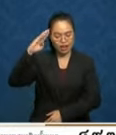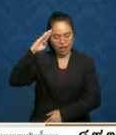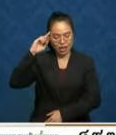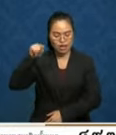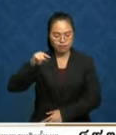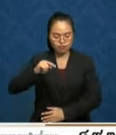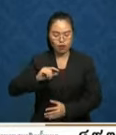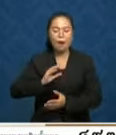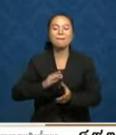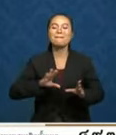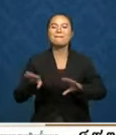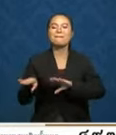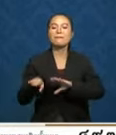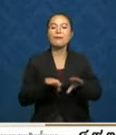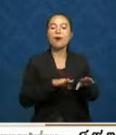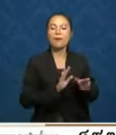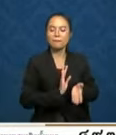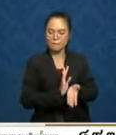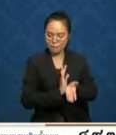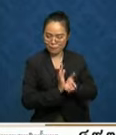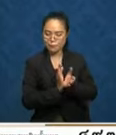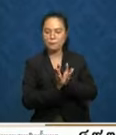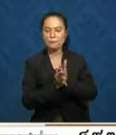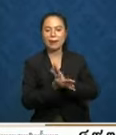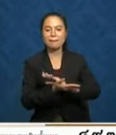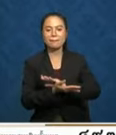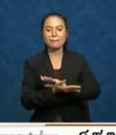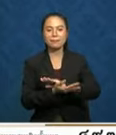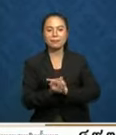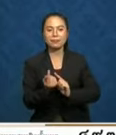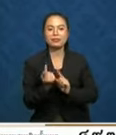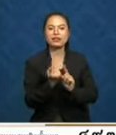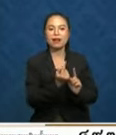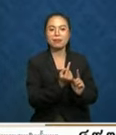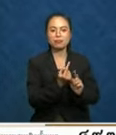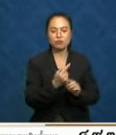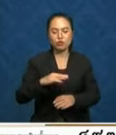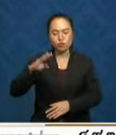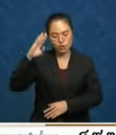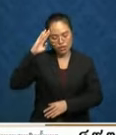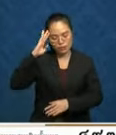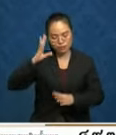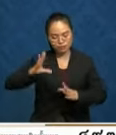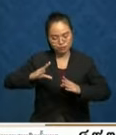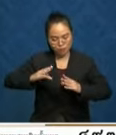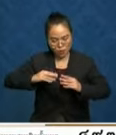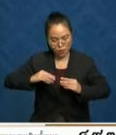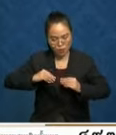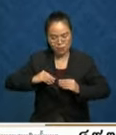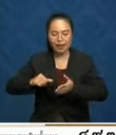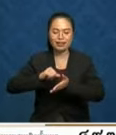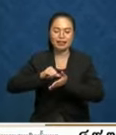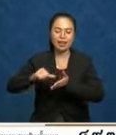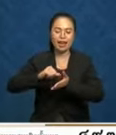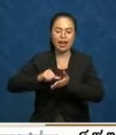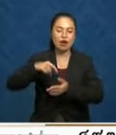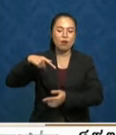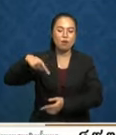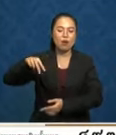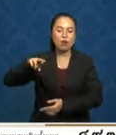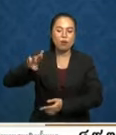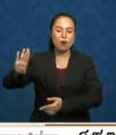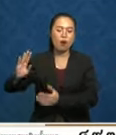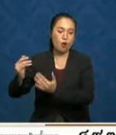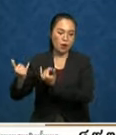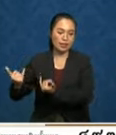จะปฏิรูปกองทัพเองก็ไม่ปฏิเสธสำหรับร่างฉบับนี้แต่อ